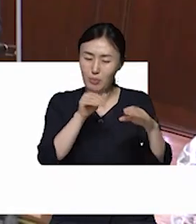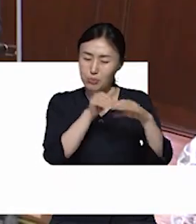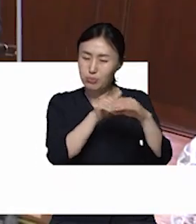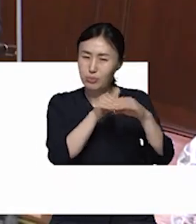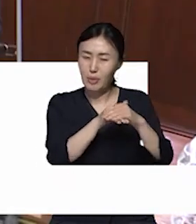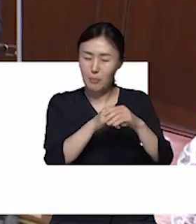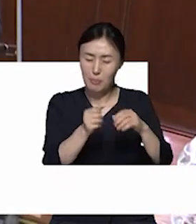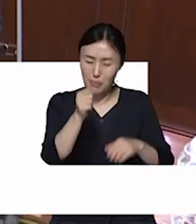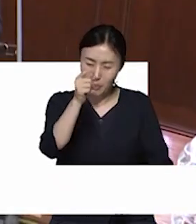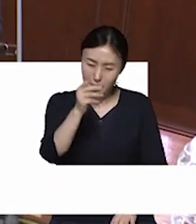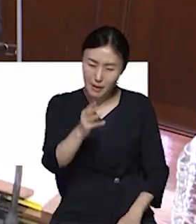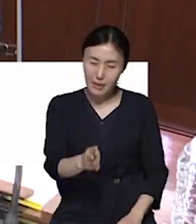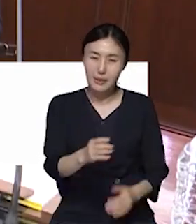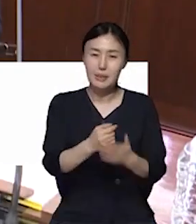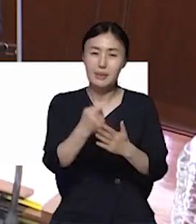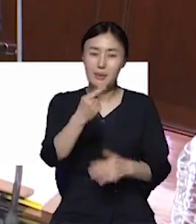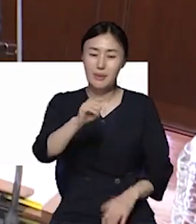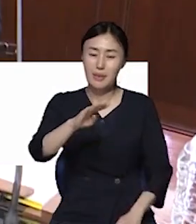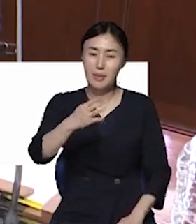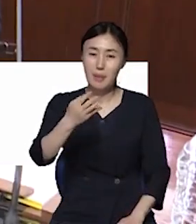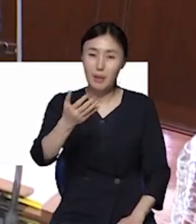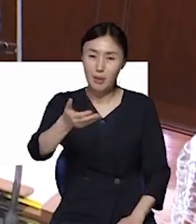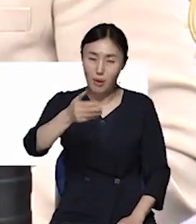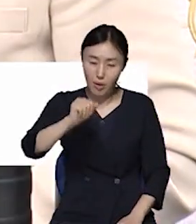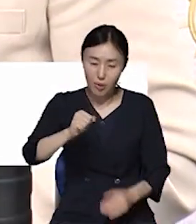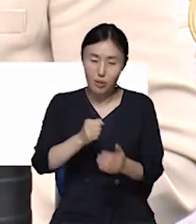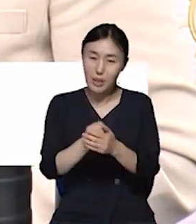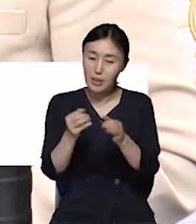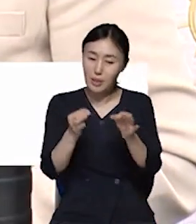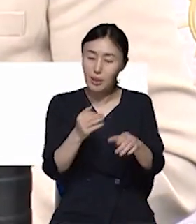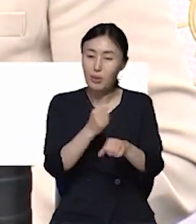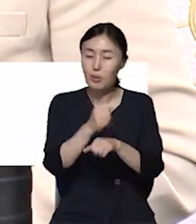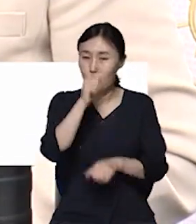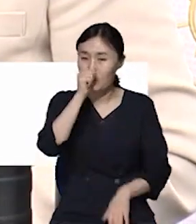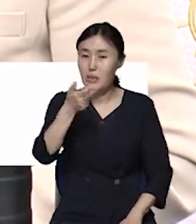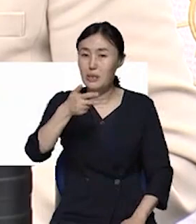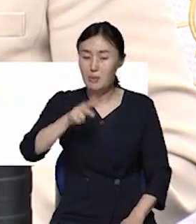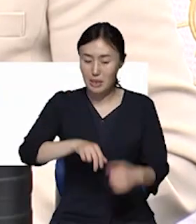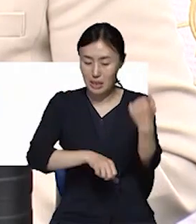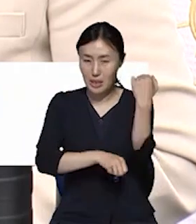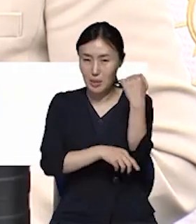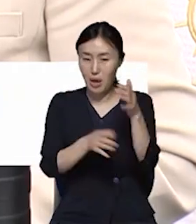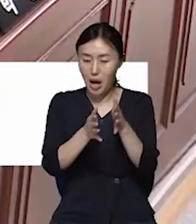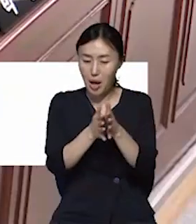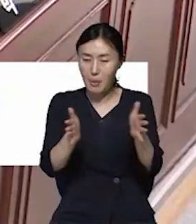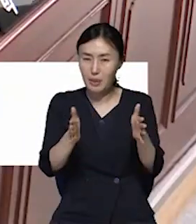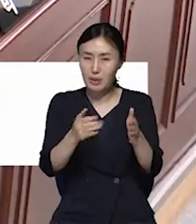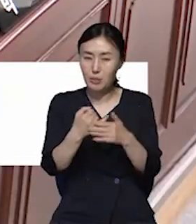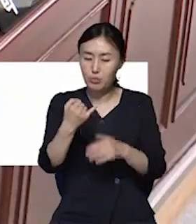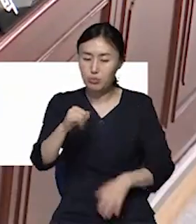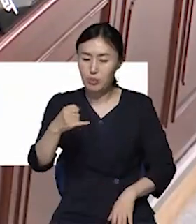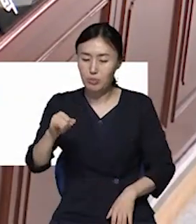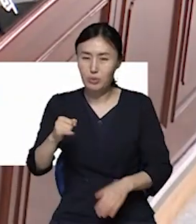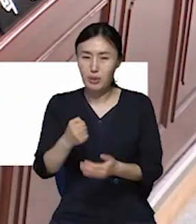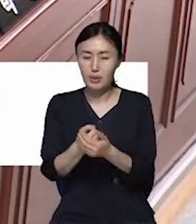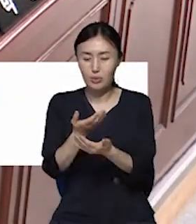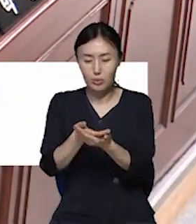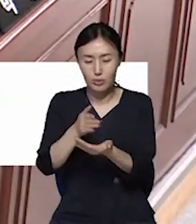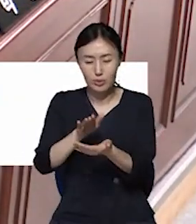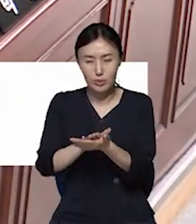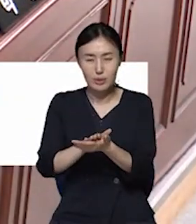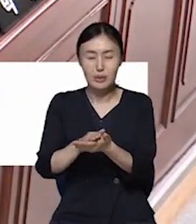건이라며 1,400억 원 상당의 기부 행위로 조명을 받는 것도 좋지만 기본적인 아파트 하자부터 해결하라고